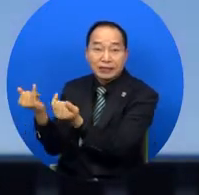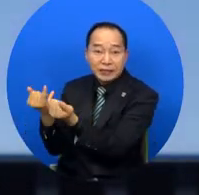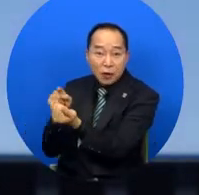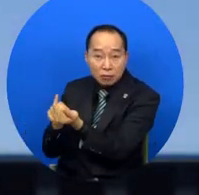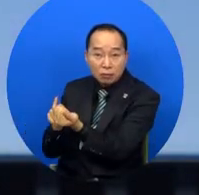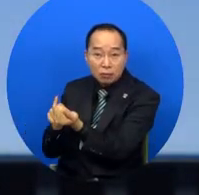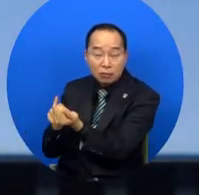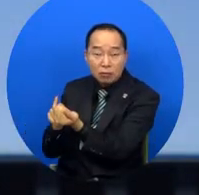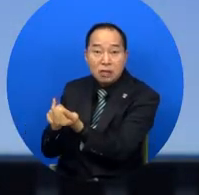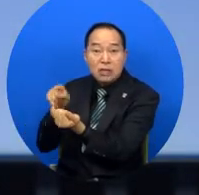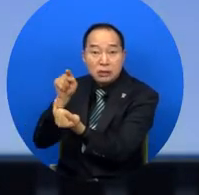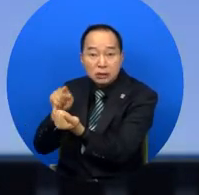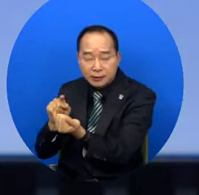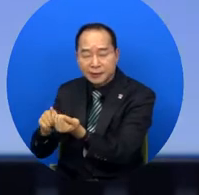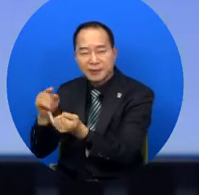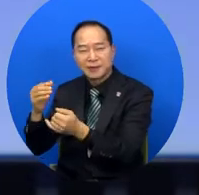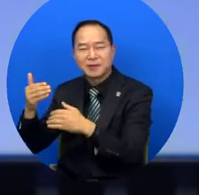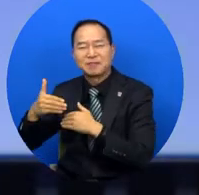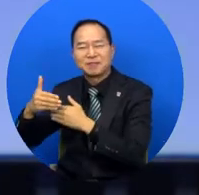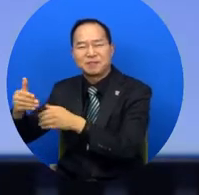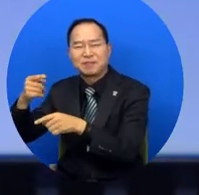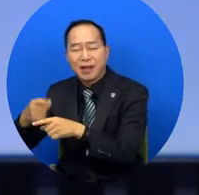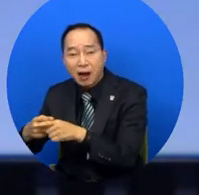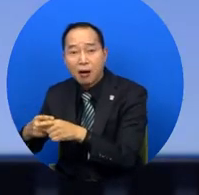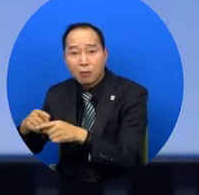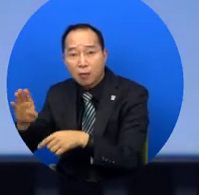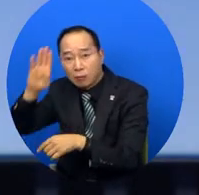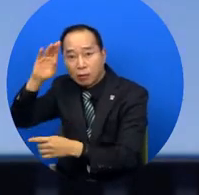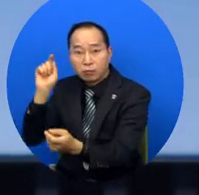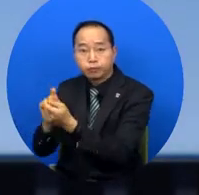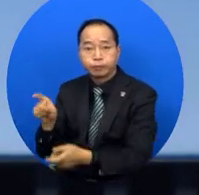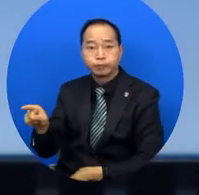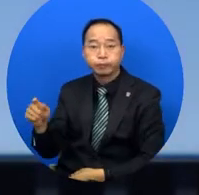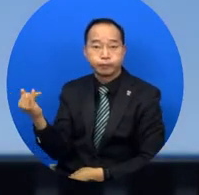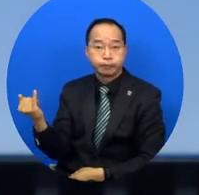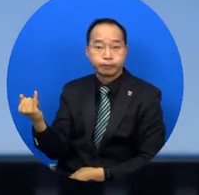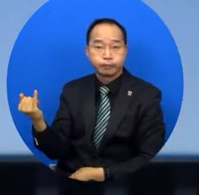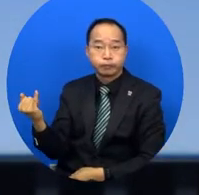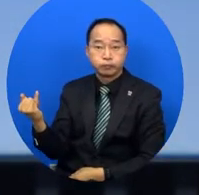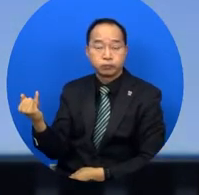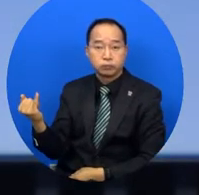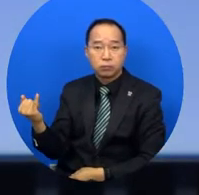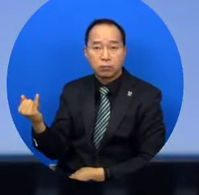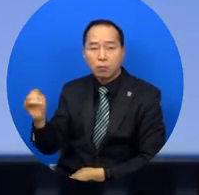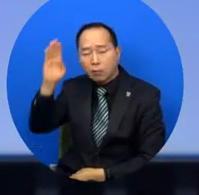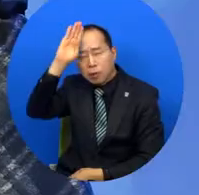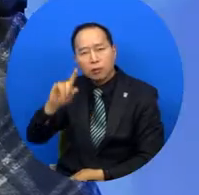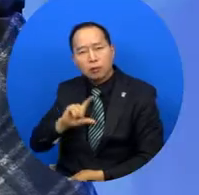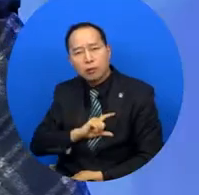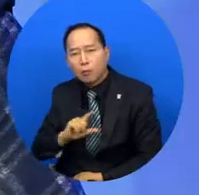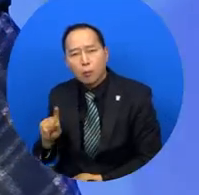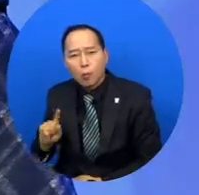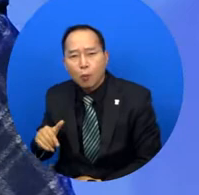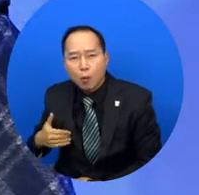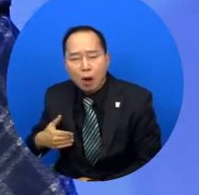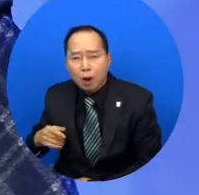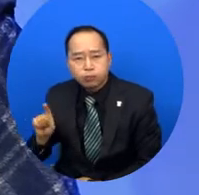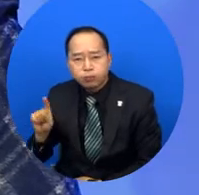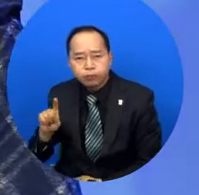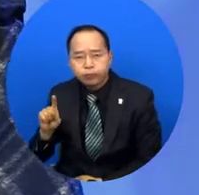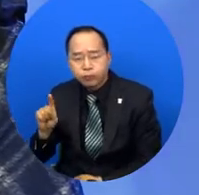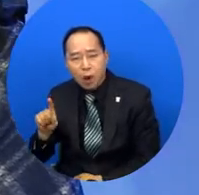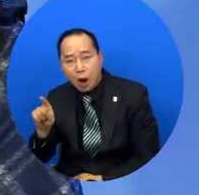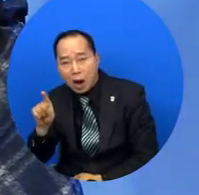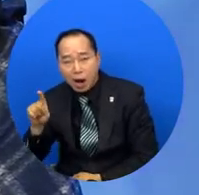그녀. 그렇게 잘 나가던 그녀에게 어느 날 정체 모를 병마가 닥칩니다. 병의